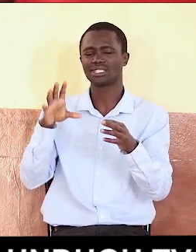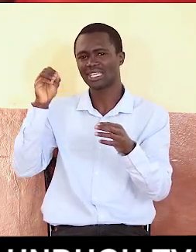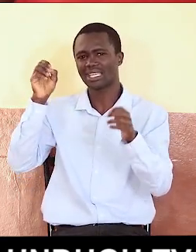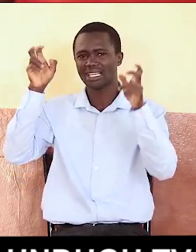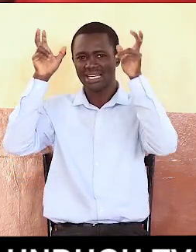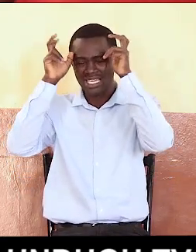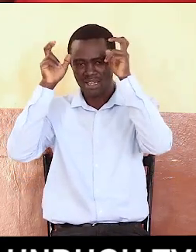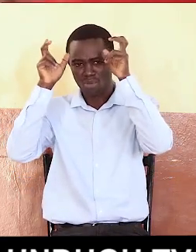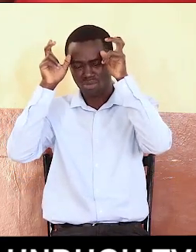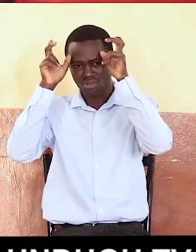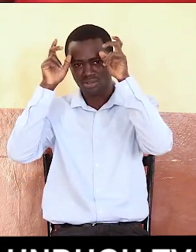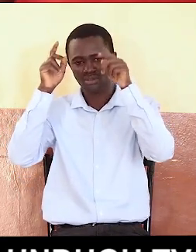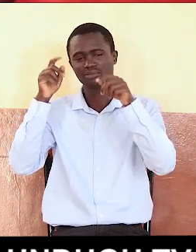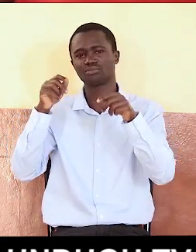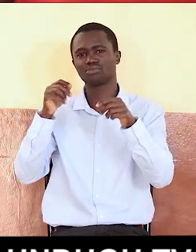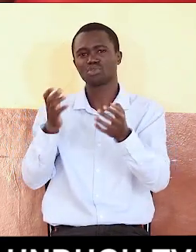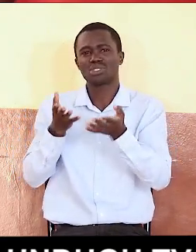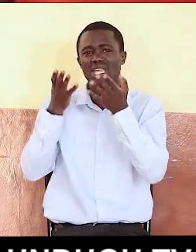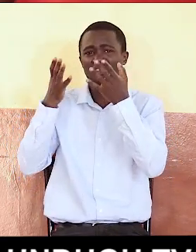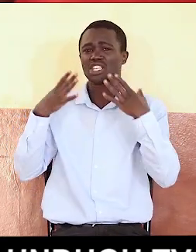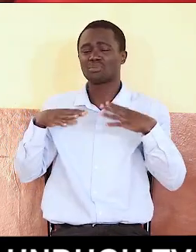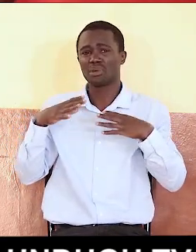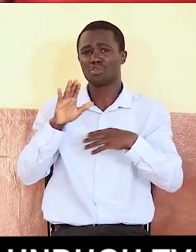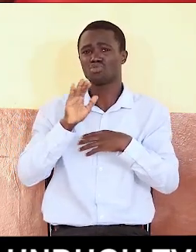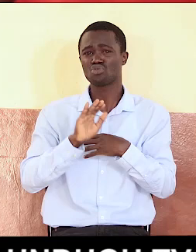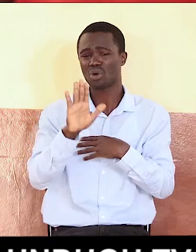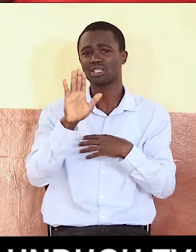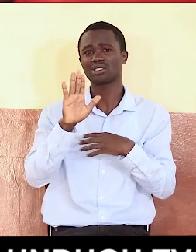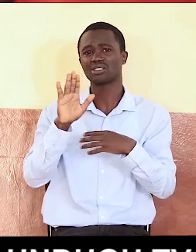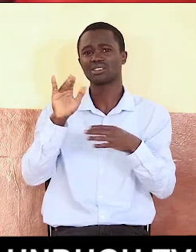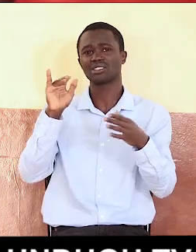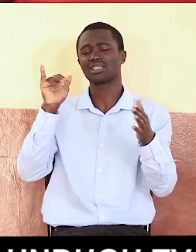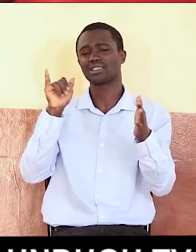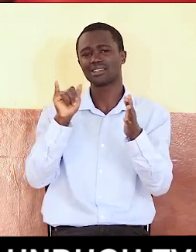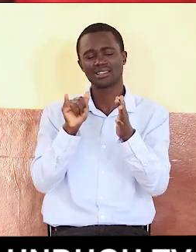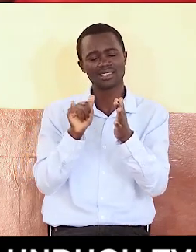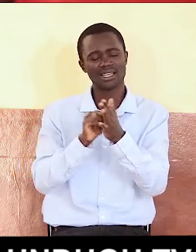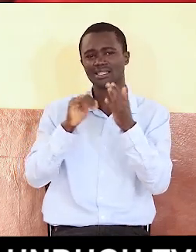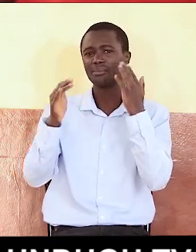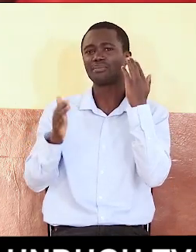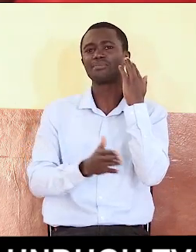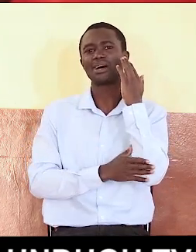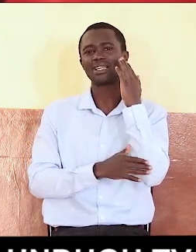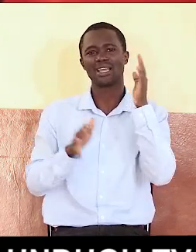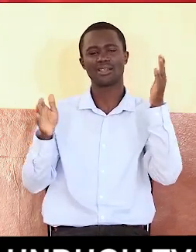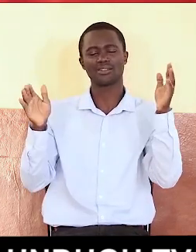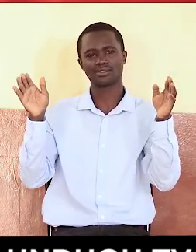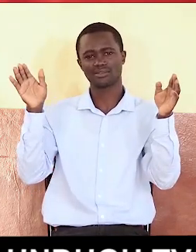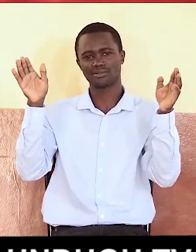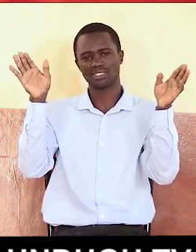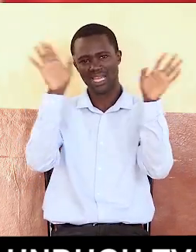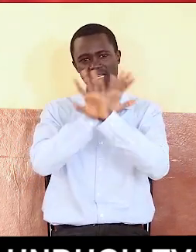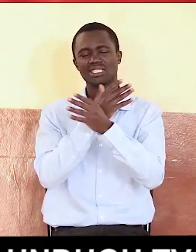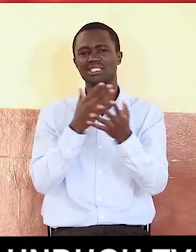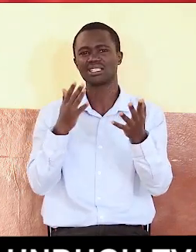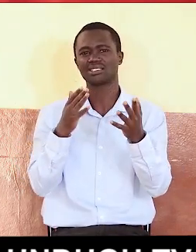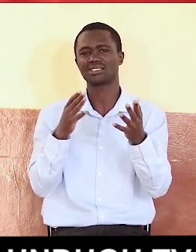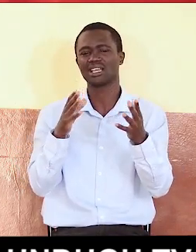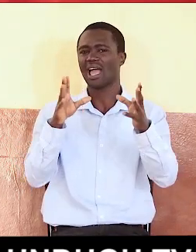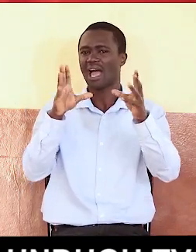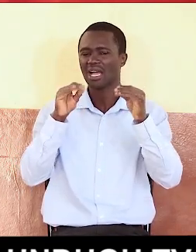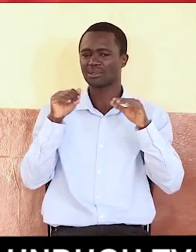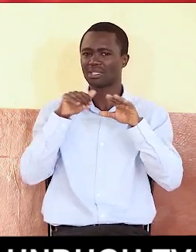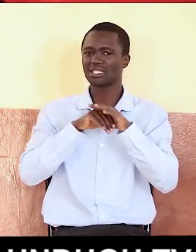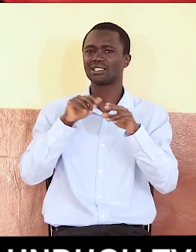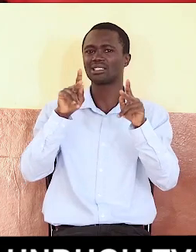na kutoa kafara watu wako, hayo ni mambo ya ngiza na hayawezekani kukubalika